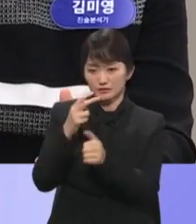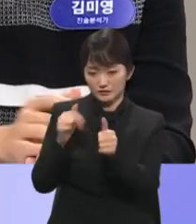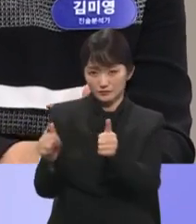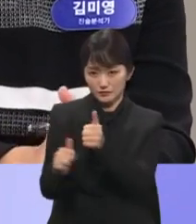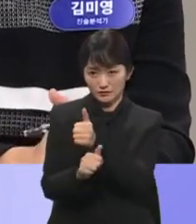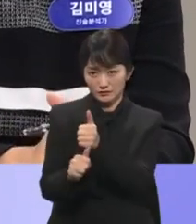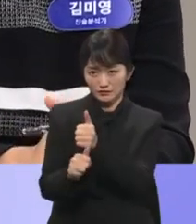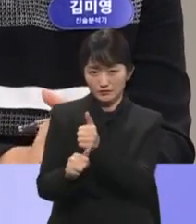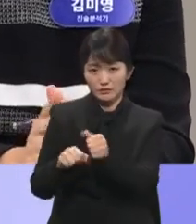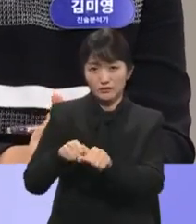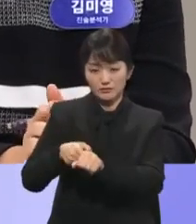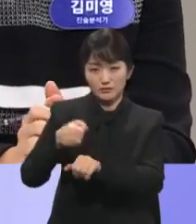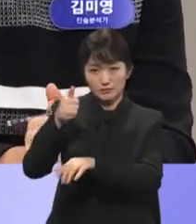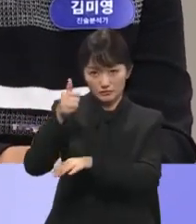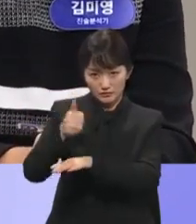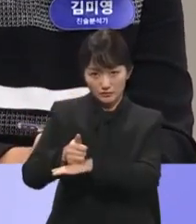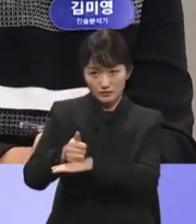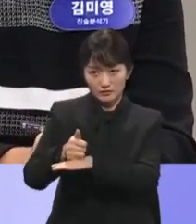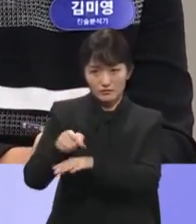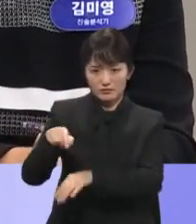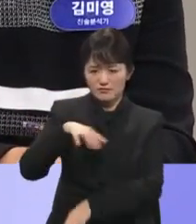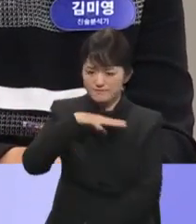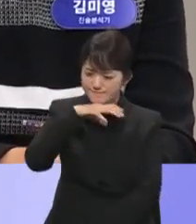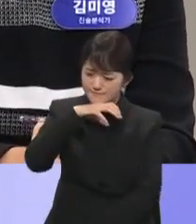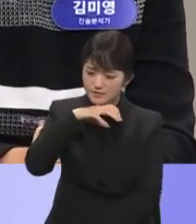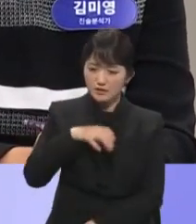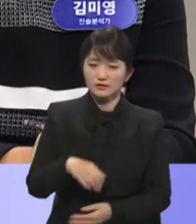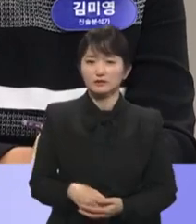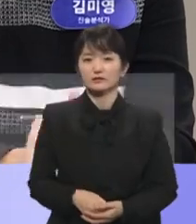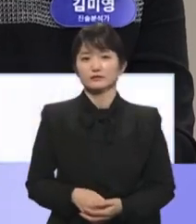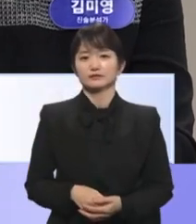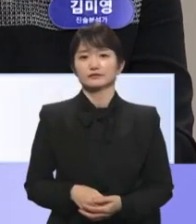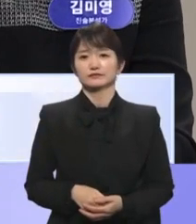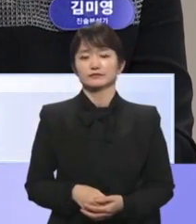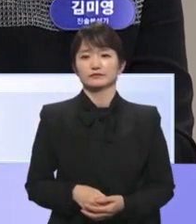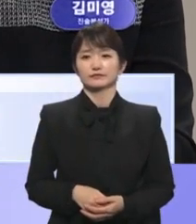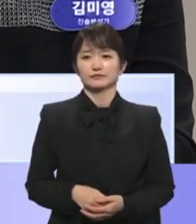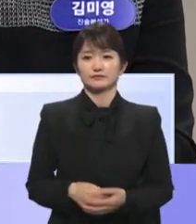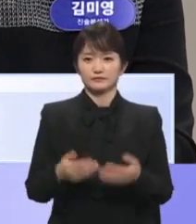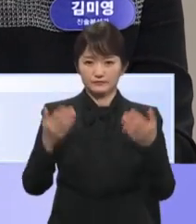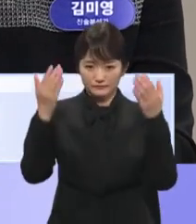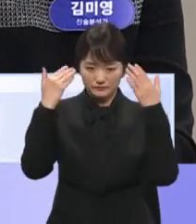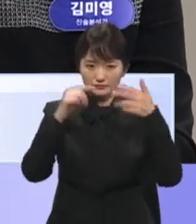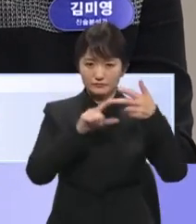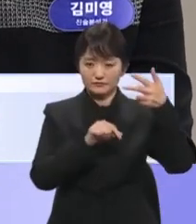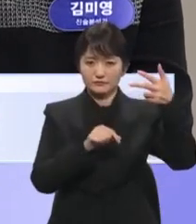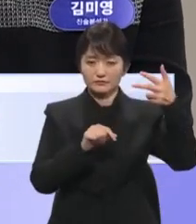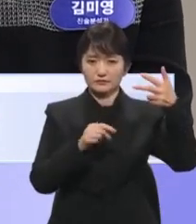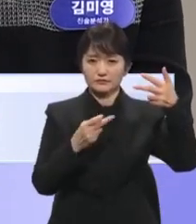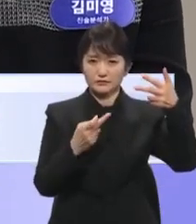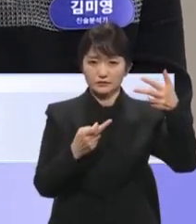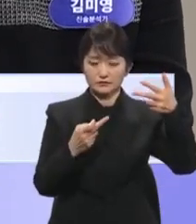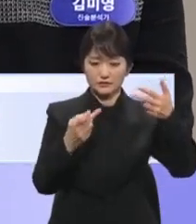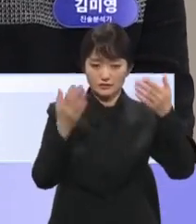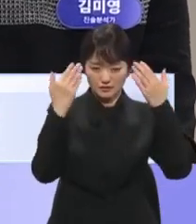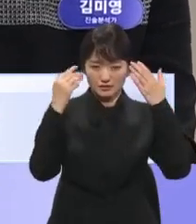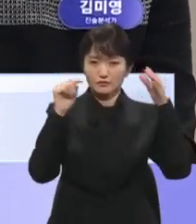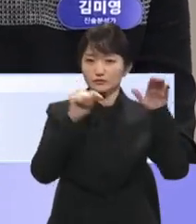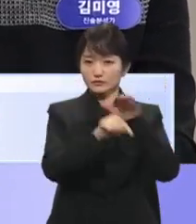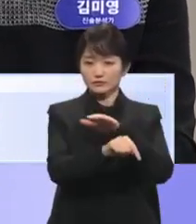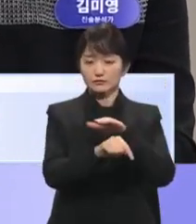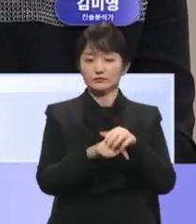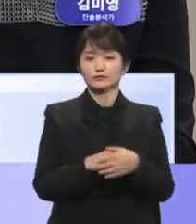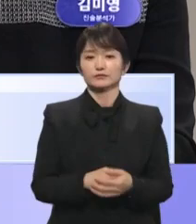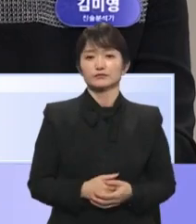처분 결과가 나왔는데 여기에 이제 불만을 품은 겁니다 이제 그래서 학교를 지난 7월 12일에 찾아간 거죠 그래서 그